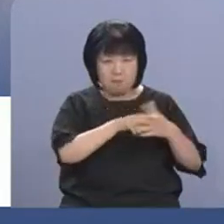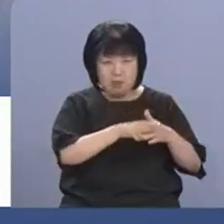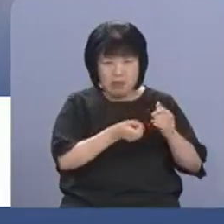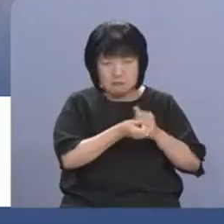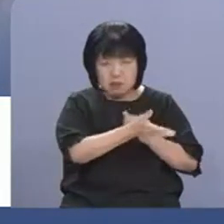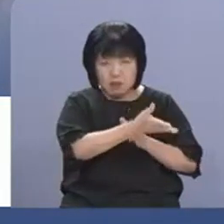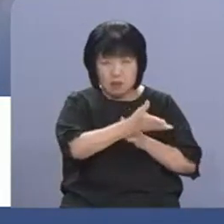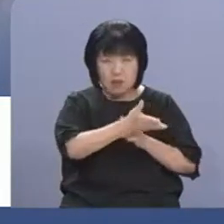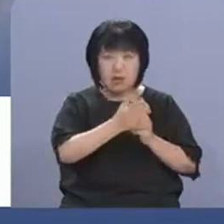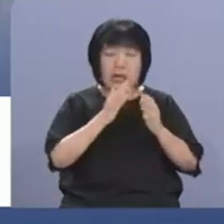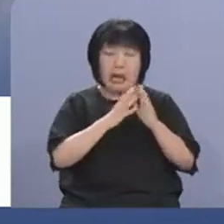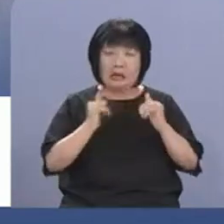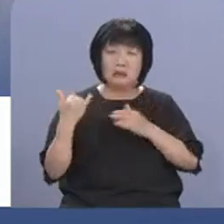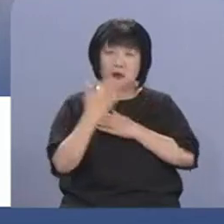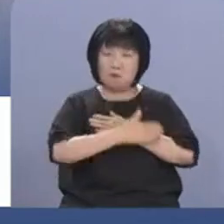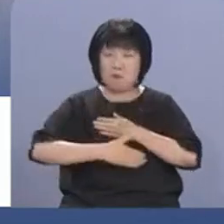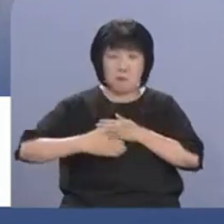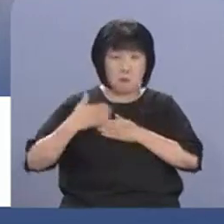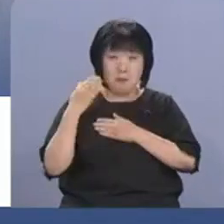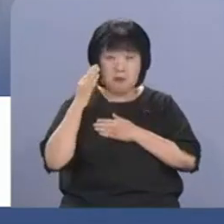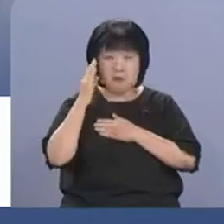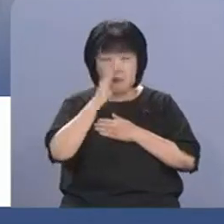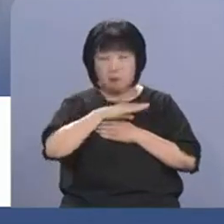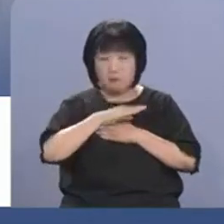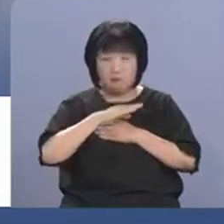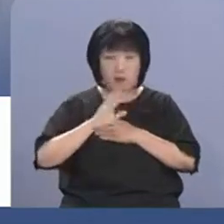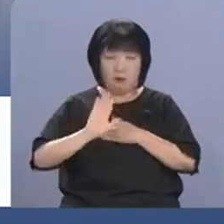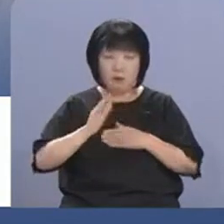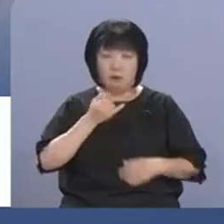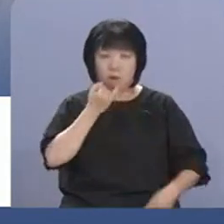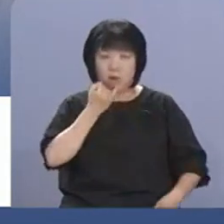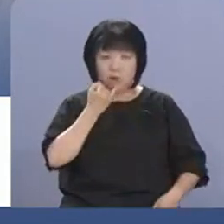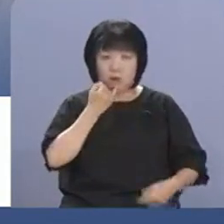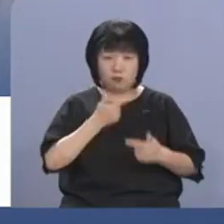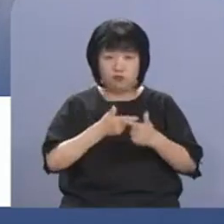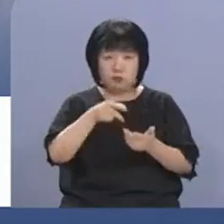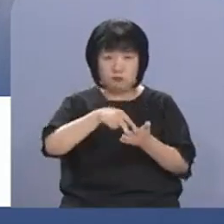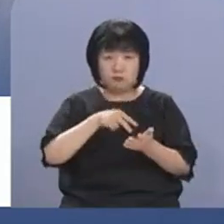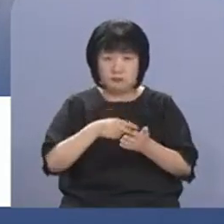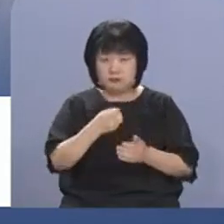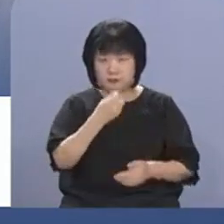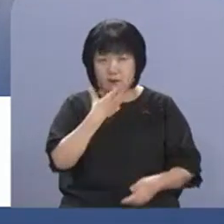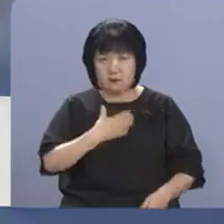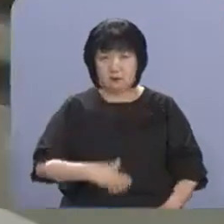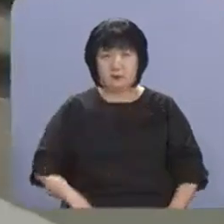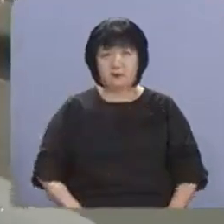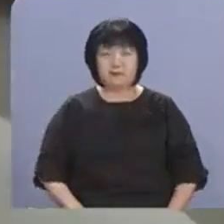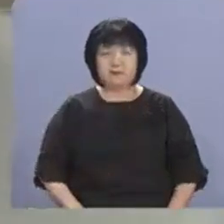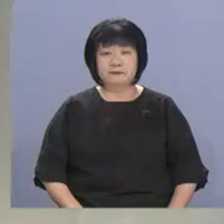인체에는 해를 끼치지 않는다고 부산시는 밝혔습니다. 김아른의 기자의 보도입니다.